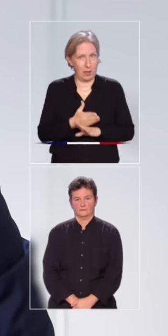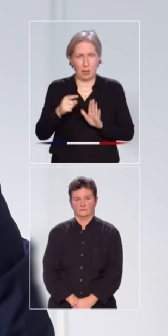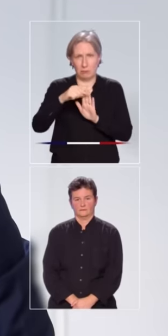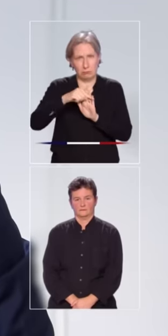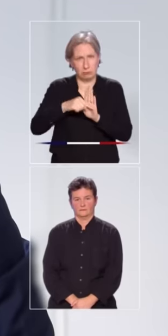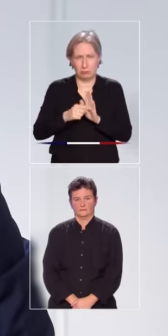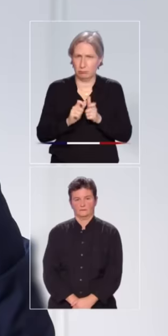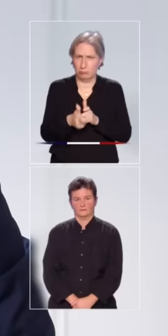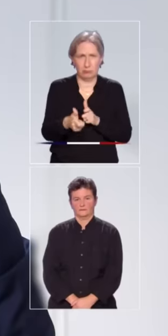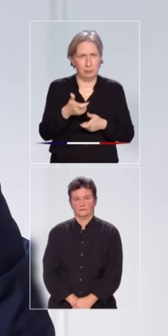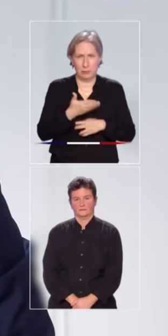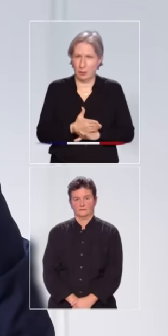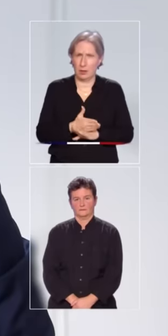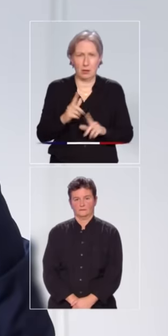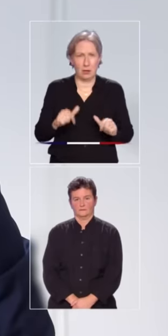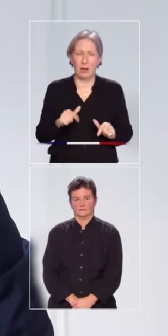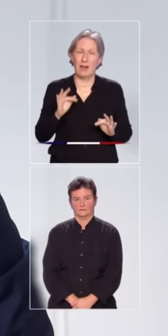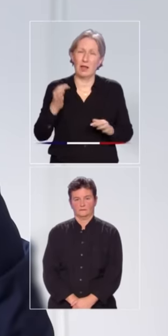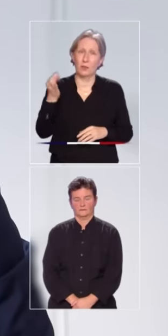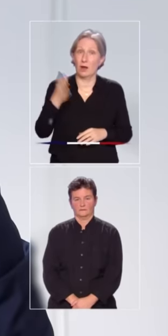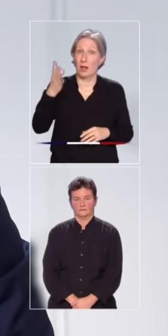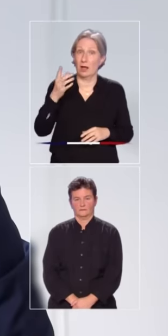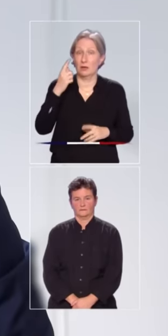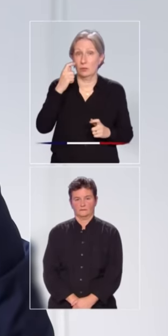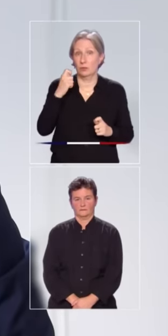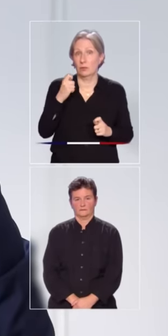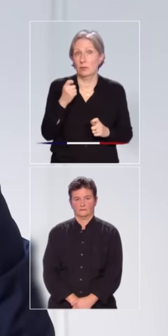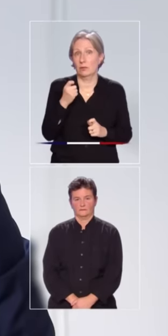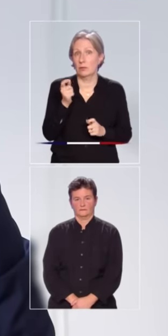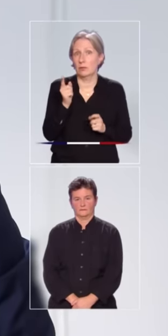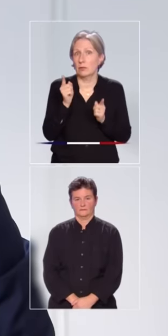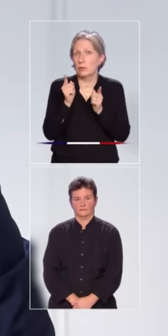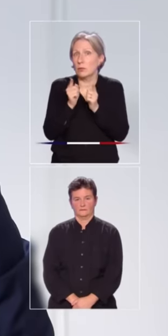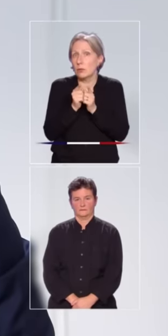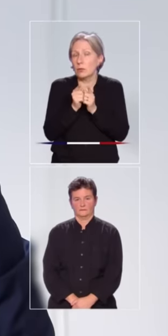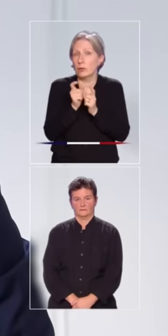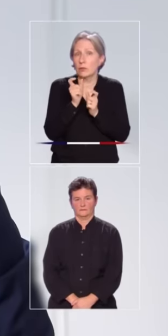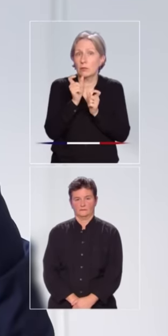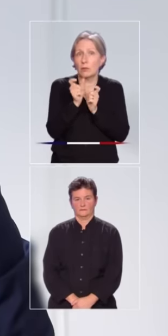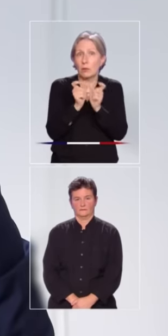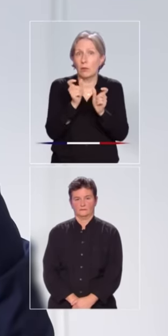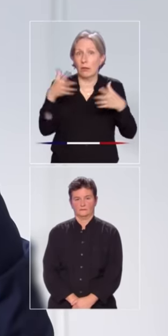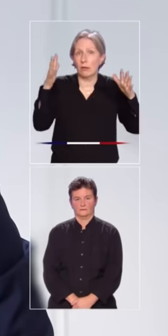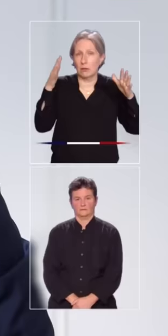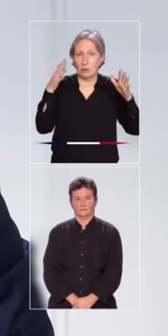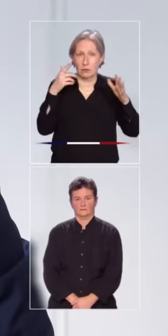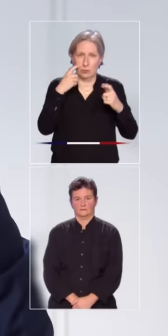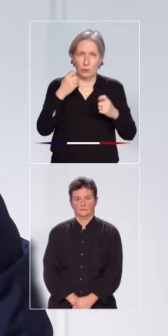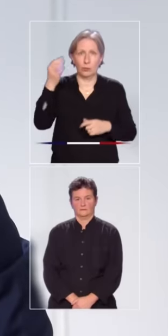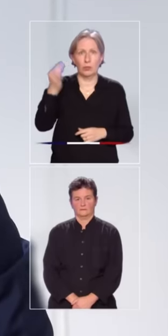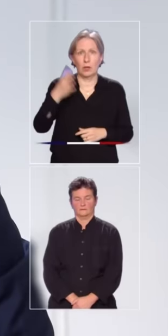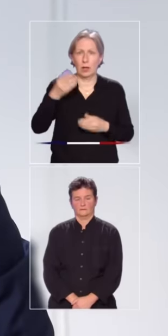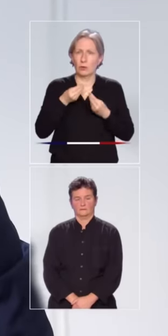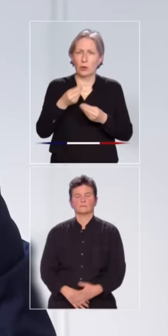en matière de nucléaire, il faut peu de mots. Et le nucléaire n'est pas un instrument de déstabilisation ou